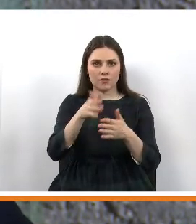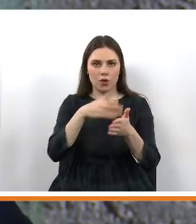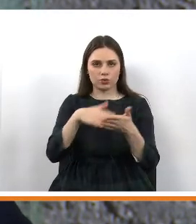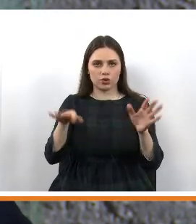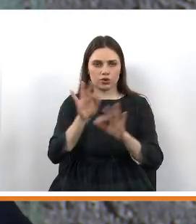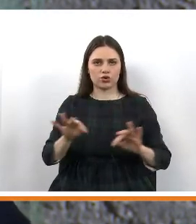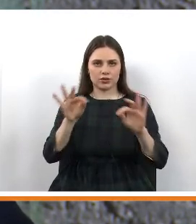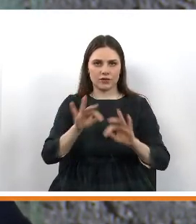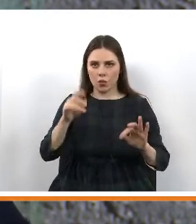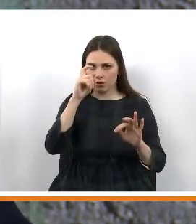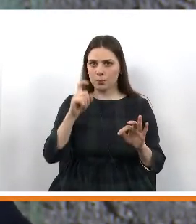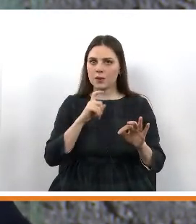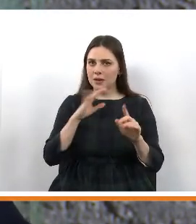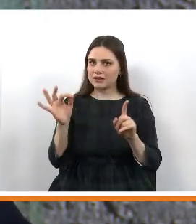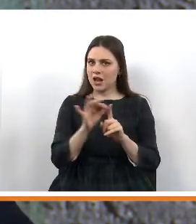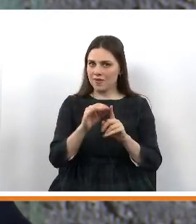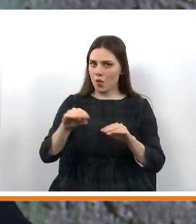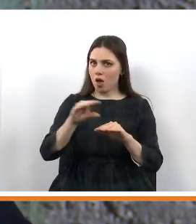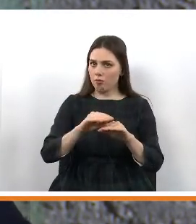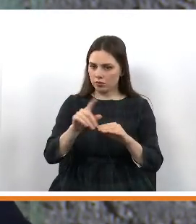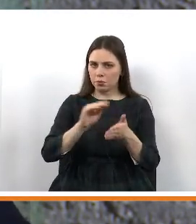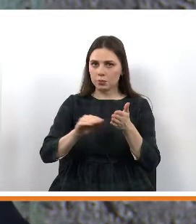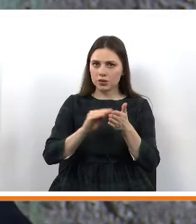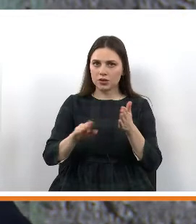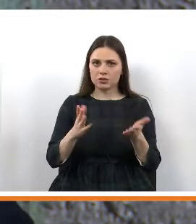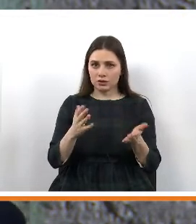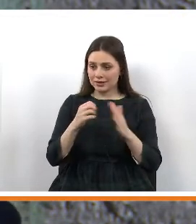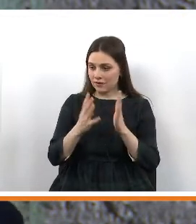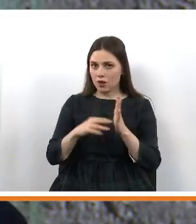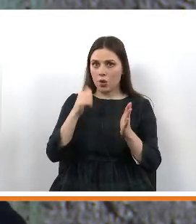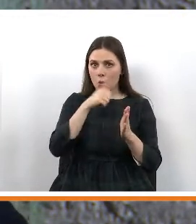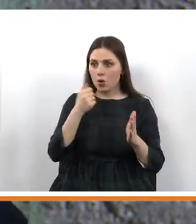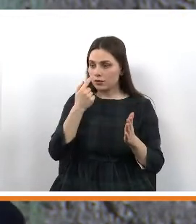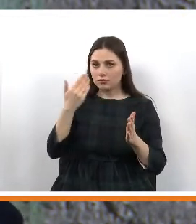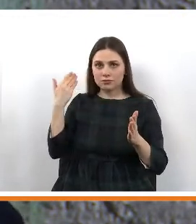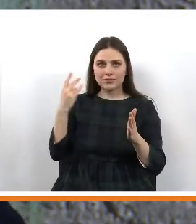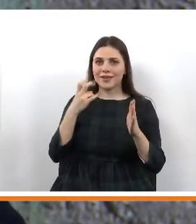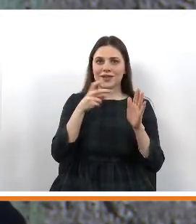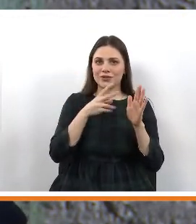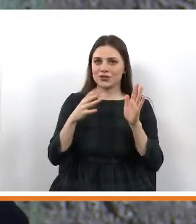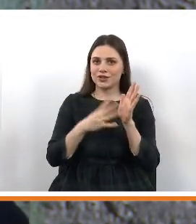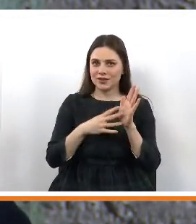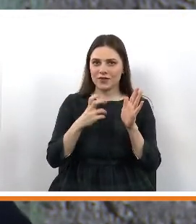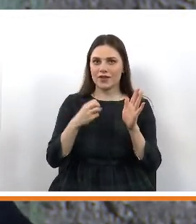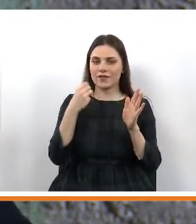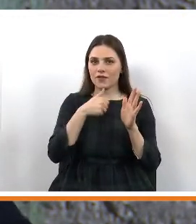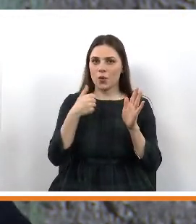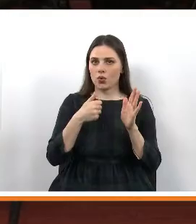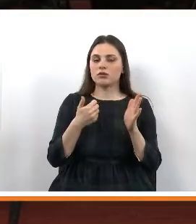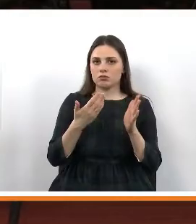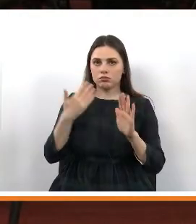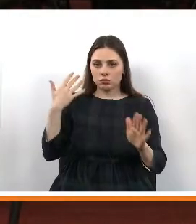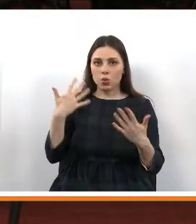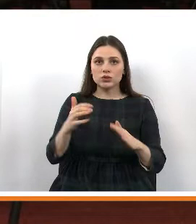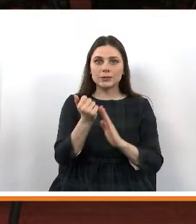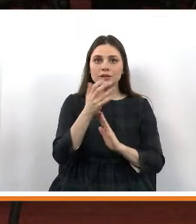целевом капитале, если он пишет такие вещи. «Экономика и жизнь», 19-й год, не 8-й, не 9-й. А то есть уже прошло